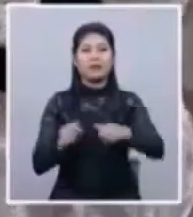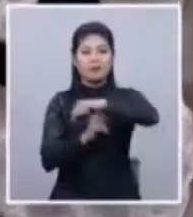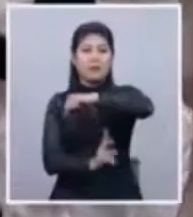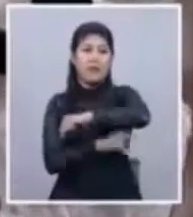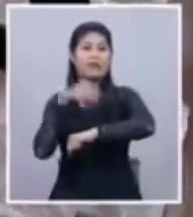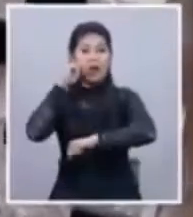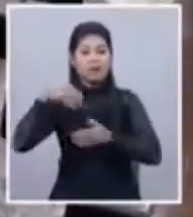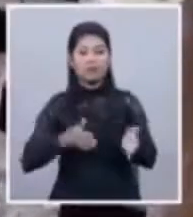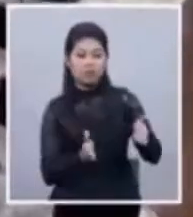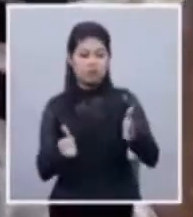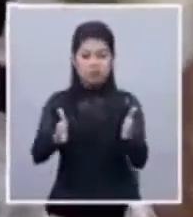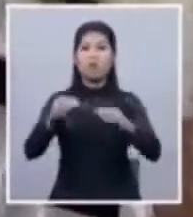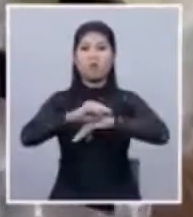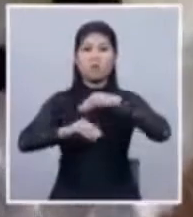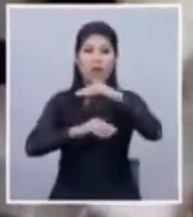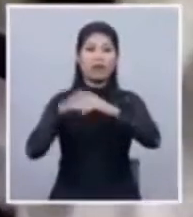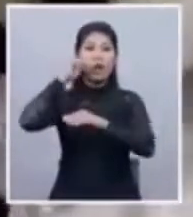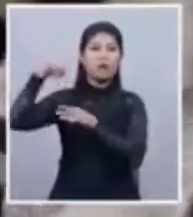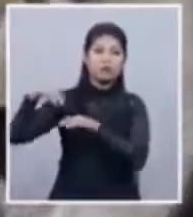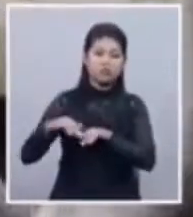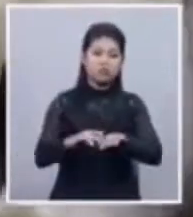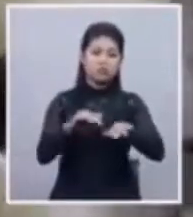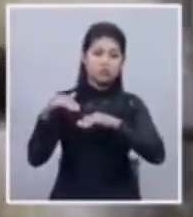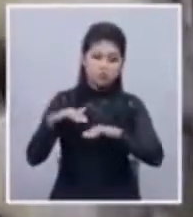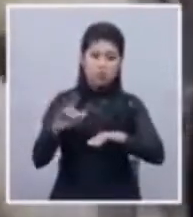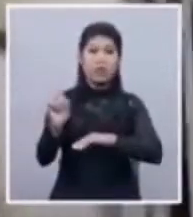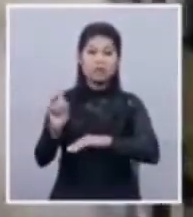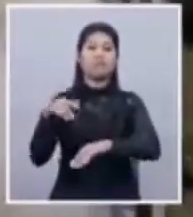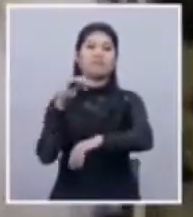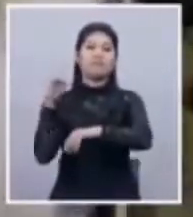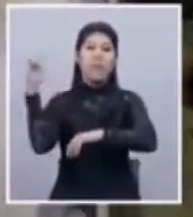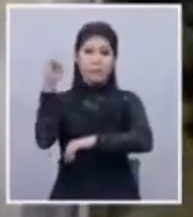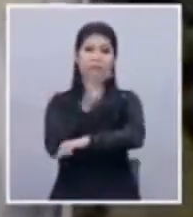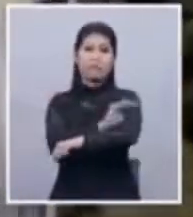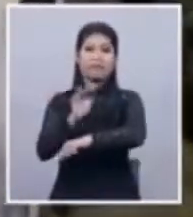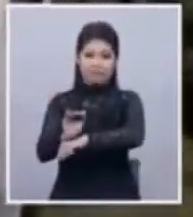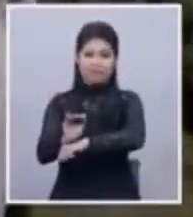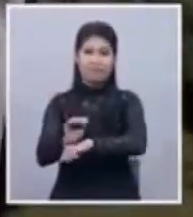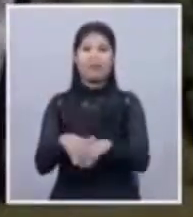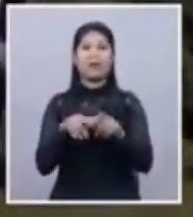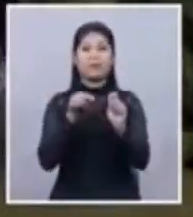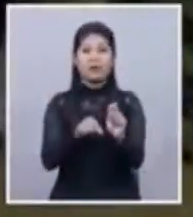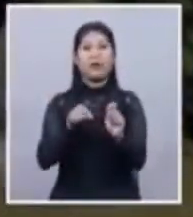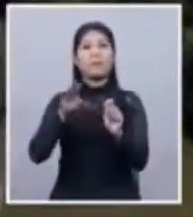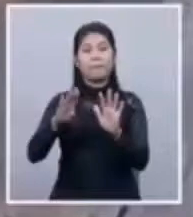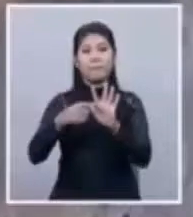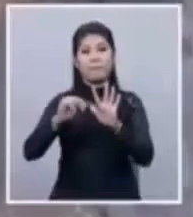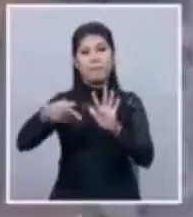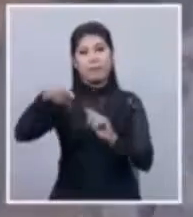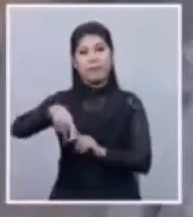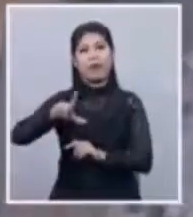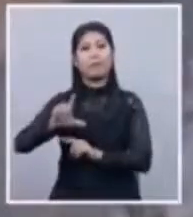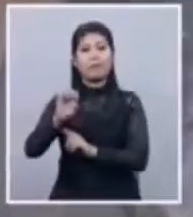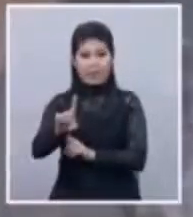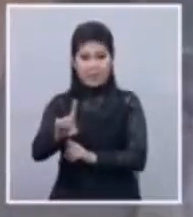ระดับเป็นส่วนหนึ่งของโครงการระบายน้ำบริเวณสนามบินสุวรรณภูมิอยู่ที่ตำบลบางปลาอำเภอบางพลีและตำบลบ